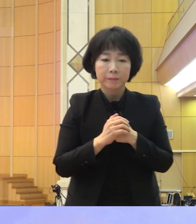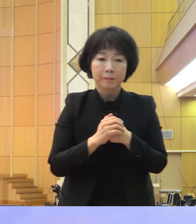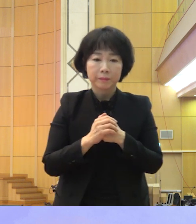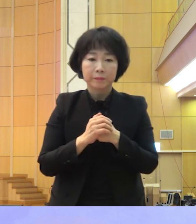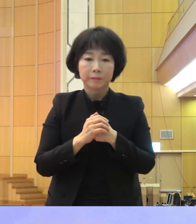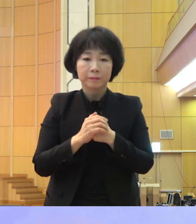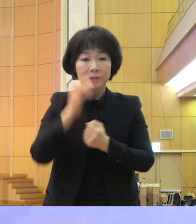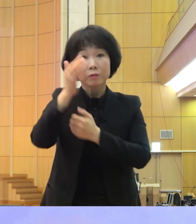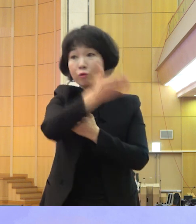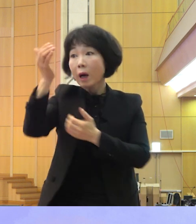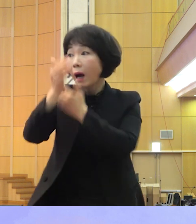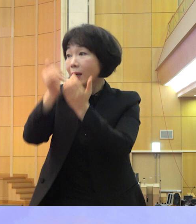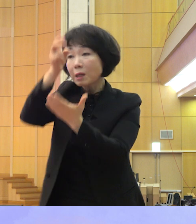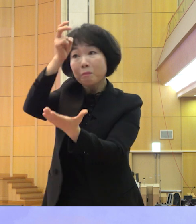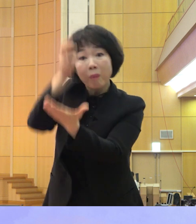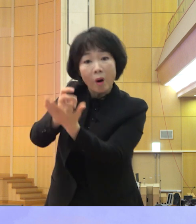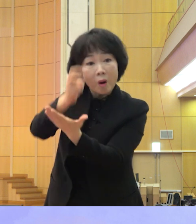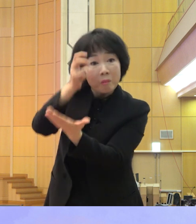그래서 율법을